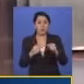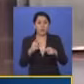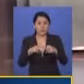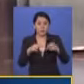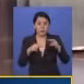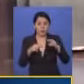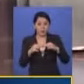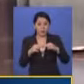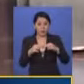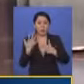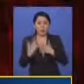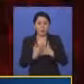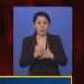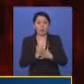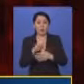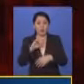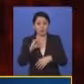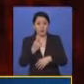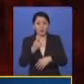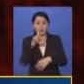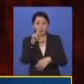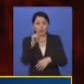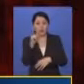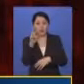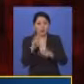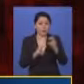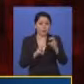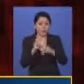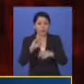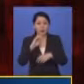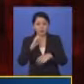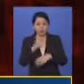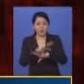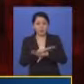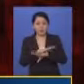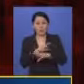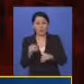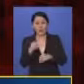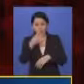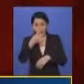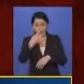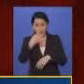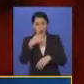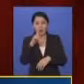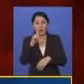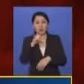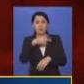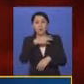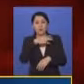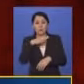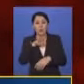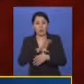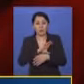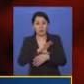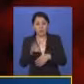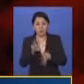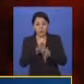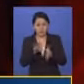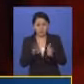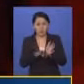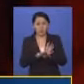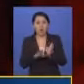басталмақ. Түйткілдер де жоқ емес. Мысалы, бүгінде құс фабрикаларының жұмысы тежелген. Тиісінше өндірілетін жұмыртқа және құс етінің көлемі едәуір төмендеді.